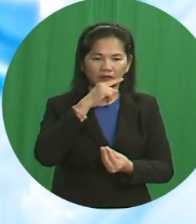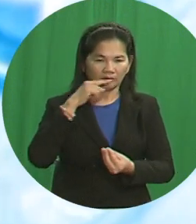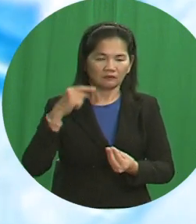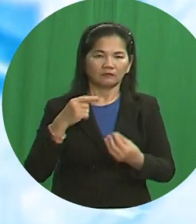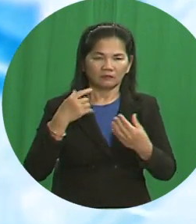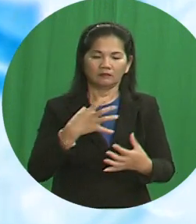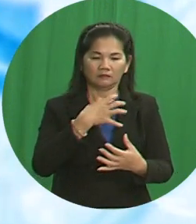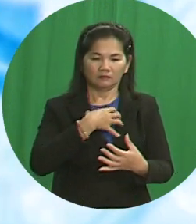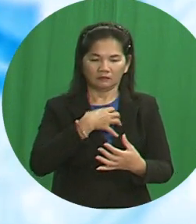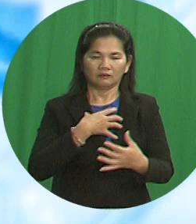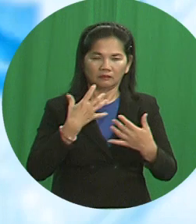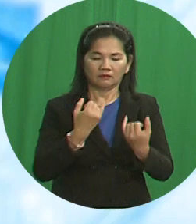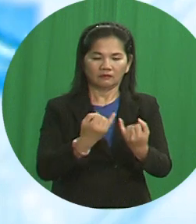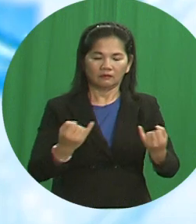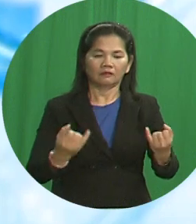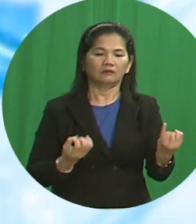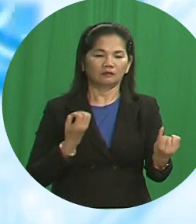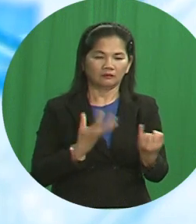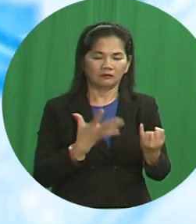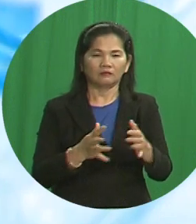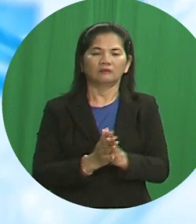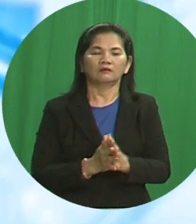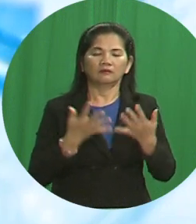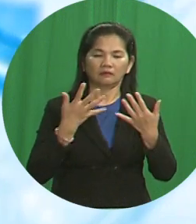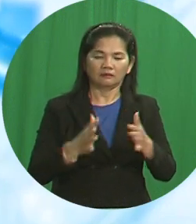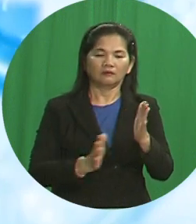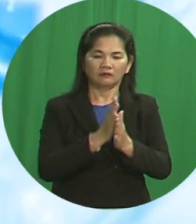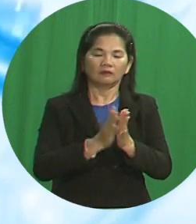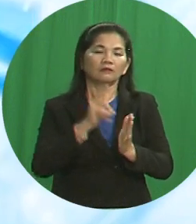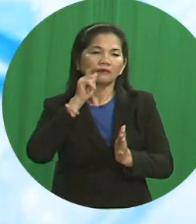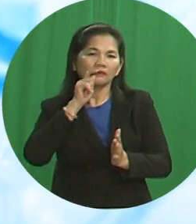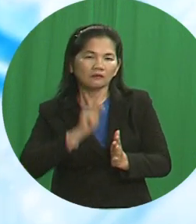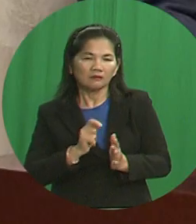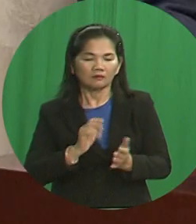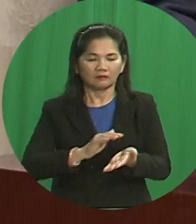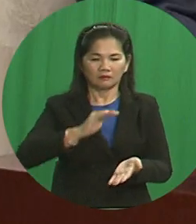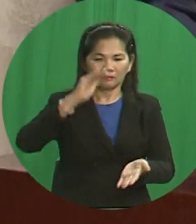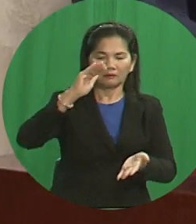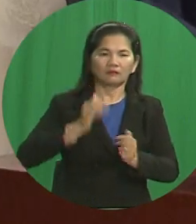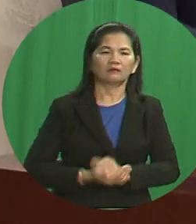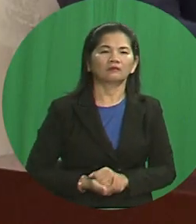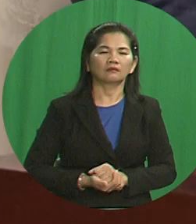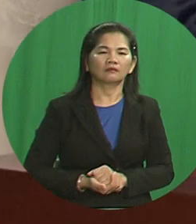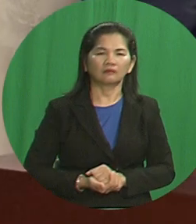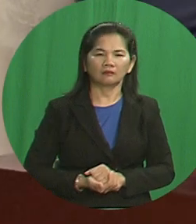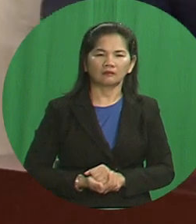ដែលចង់ទទួលយកកុមារមកចិញ្ចឹមពីតំបន់ទាំងឡាយនៅប្រទេសអ៊ុយក្រែនមានការកើនឡើង